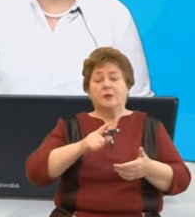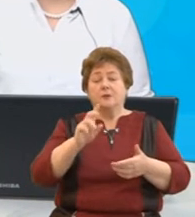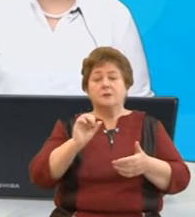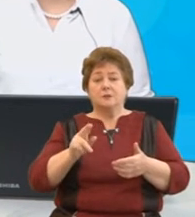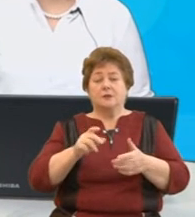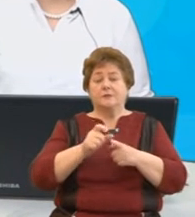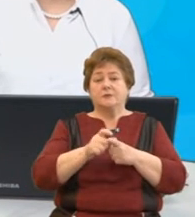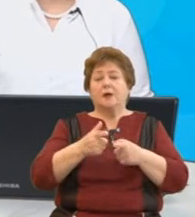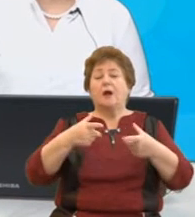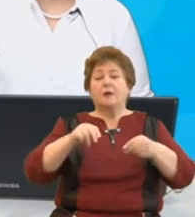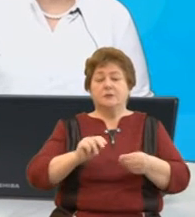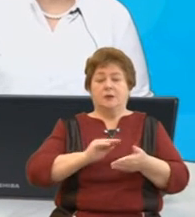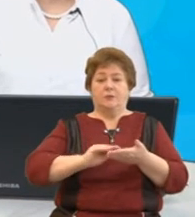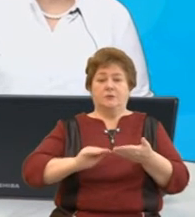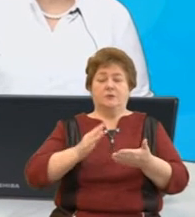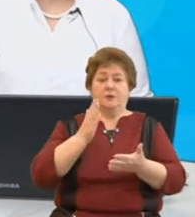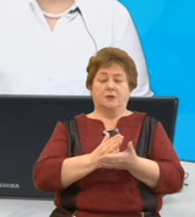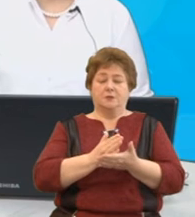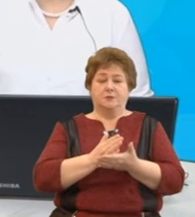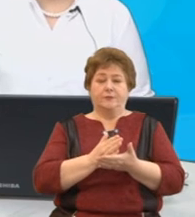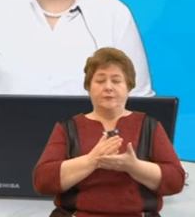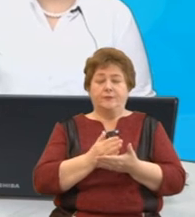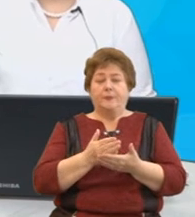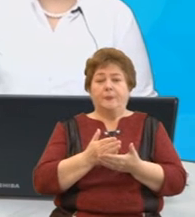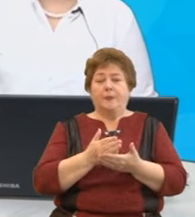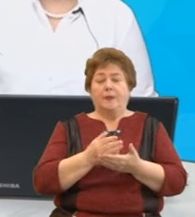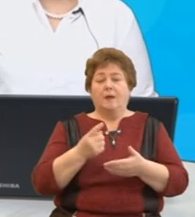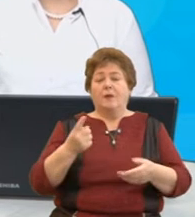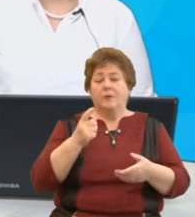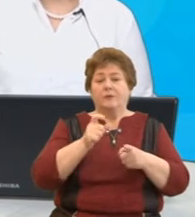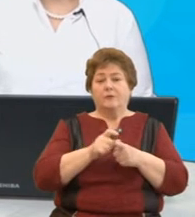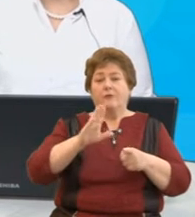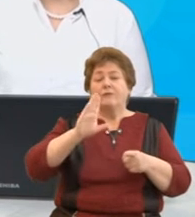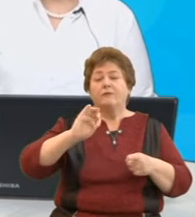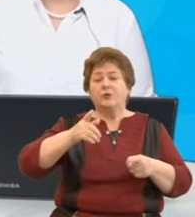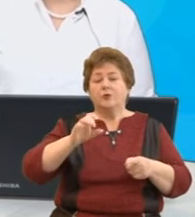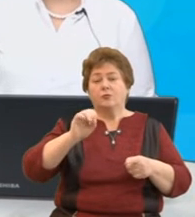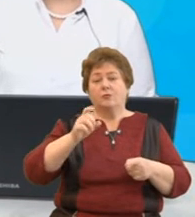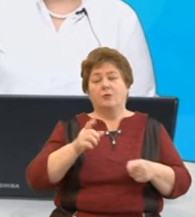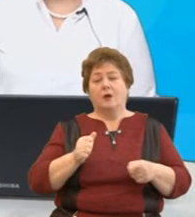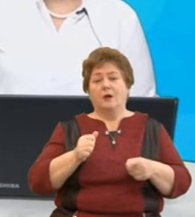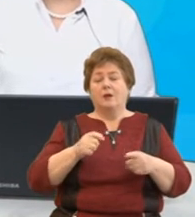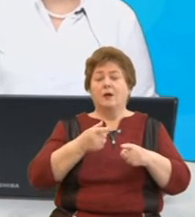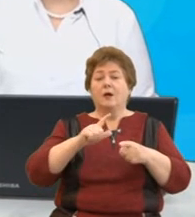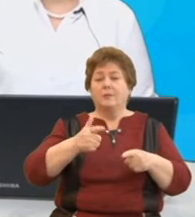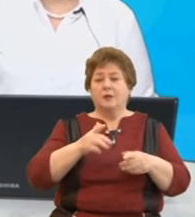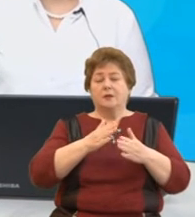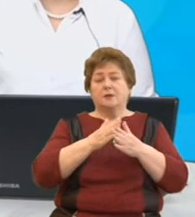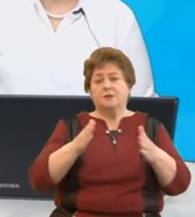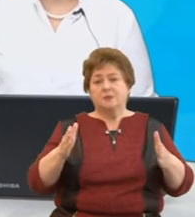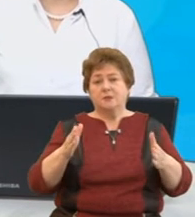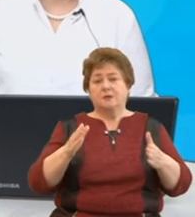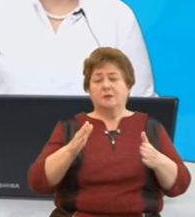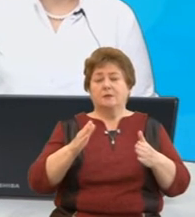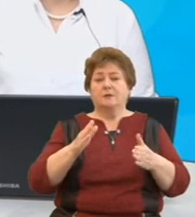словах и где он пишется и так в первом слове вьюга ь разделяет